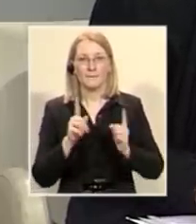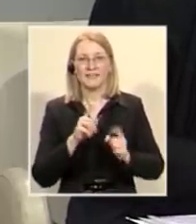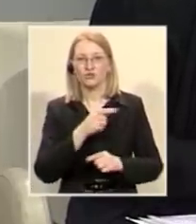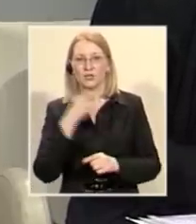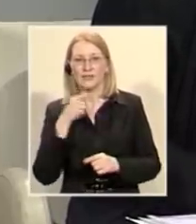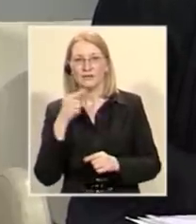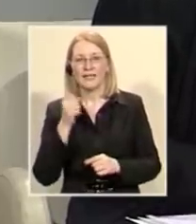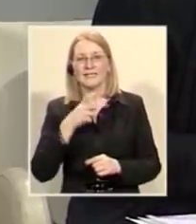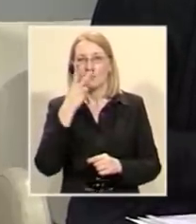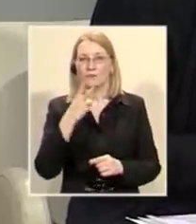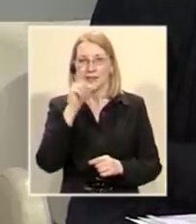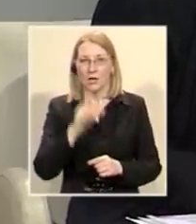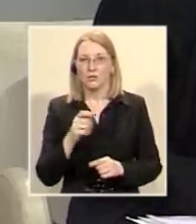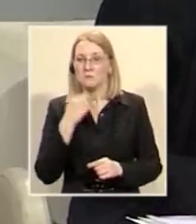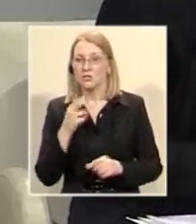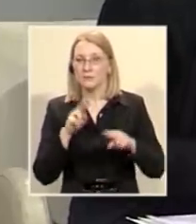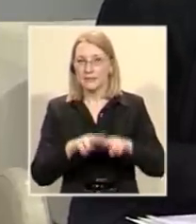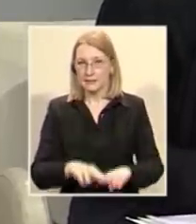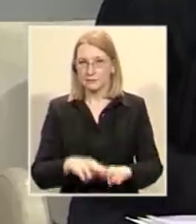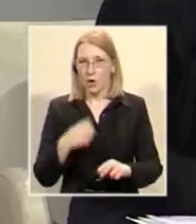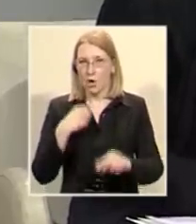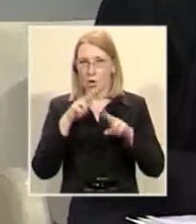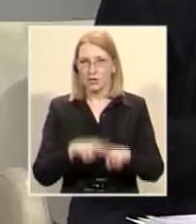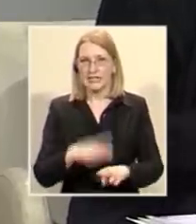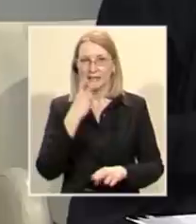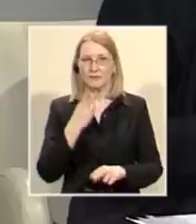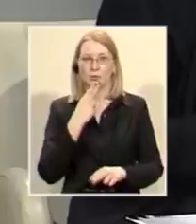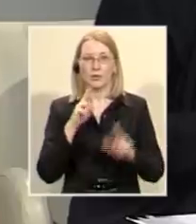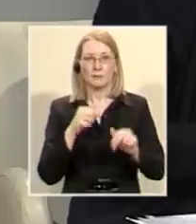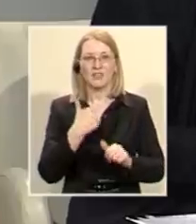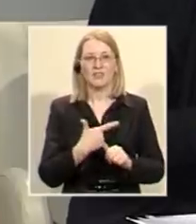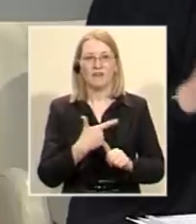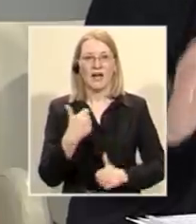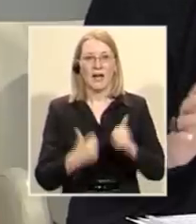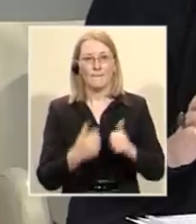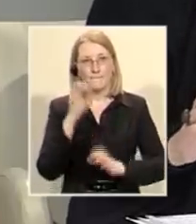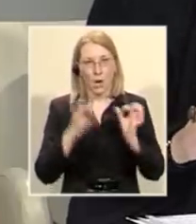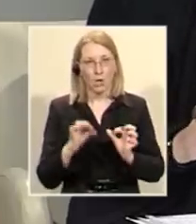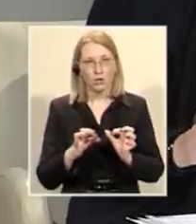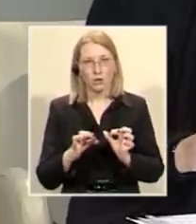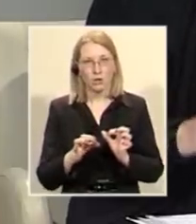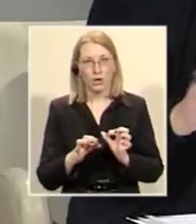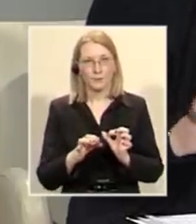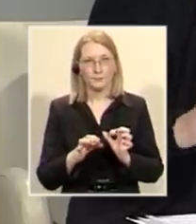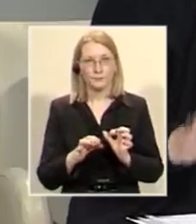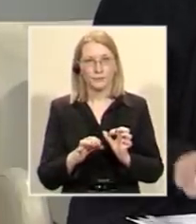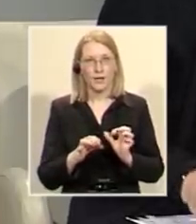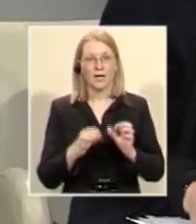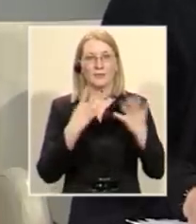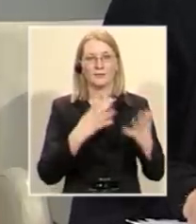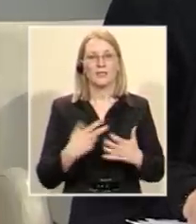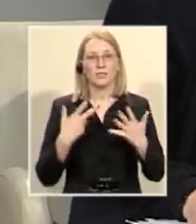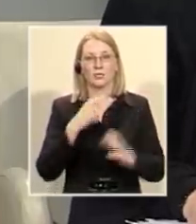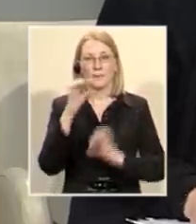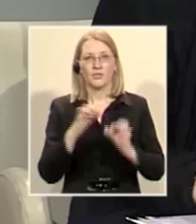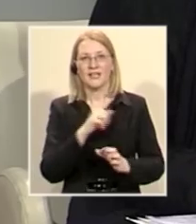A slabovidne su osobe, iz obzira na svoj ostatak vida kojeg imaju, da li je to 2%, a 80, zapravo tih 98%